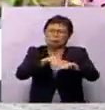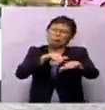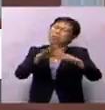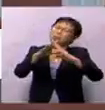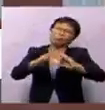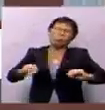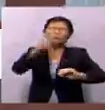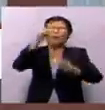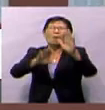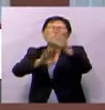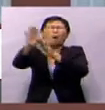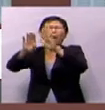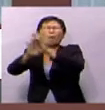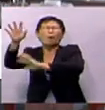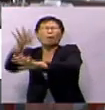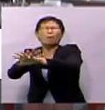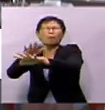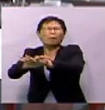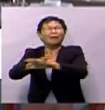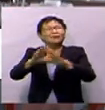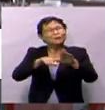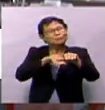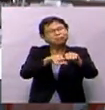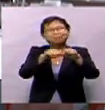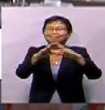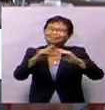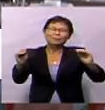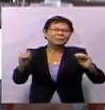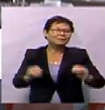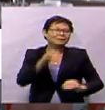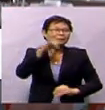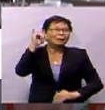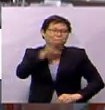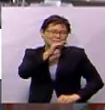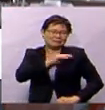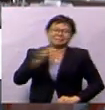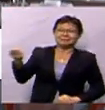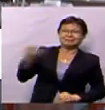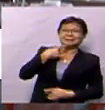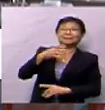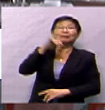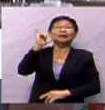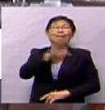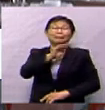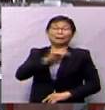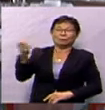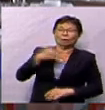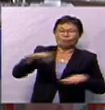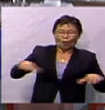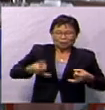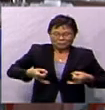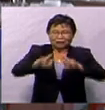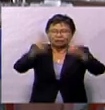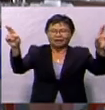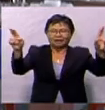pembangunan pesat. Malam kita menteri pernah ada cerita nak buat jalan raya